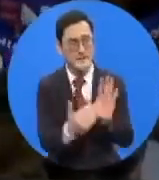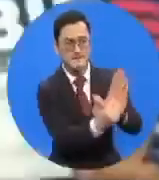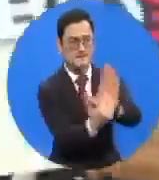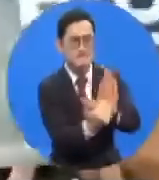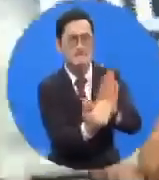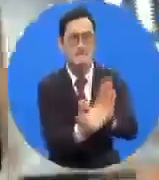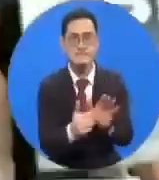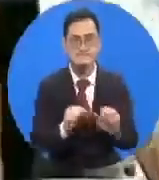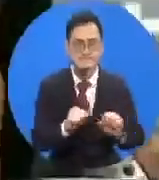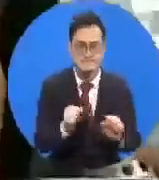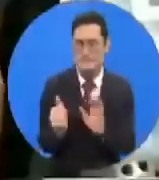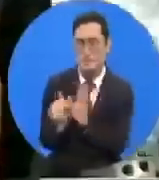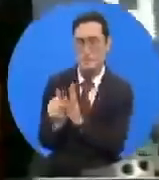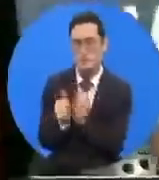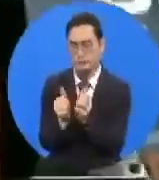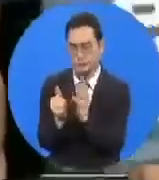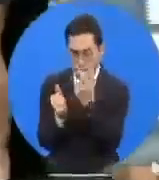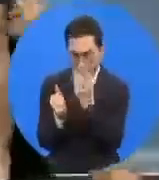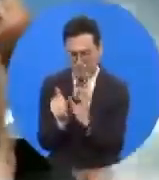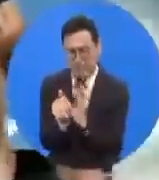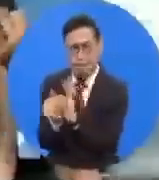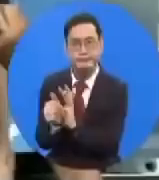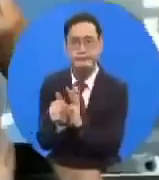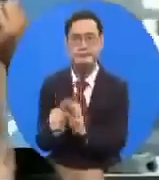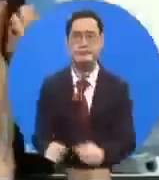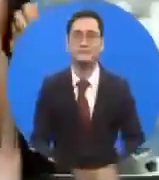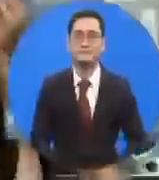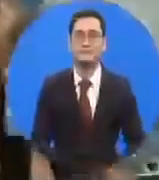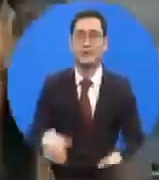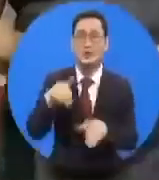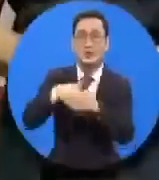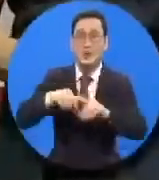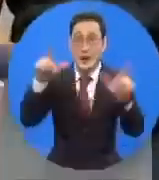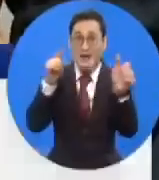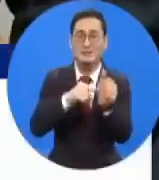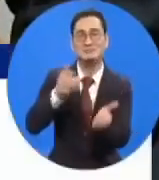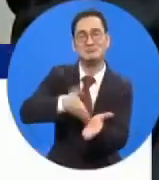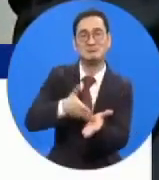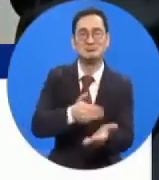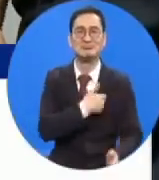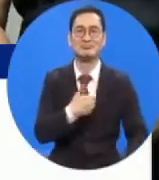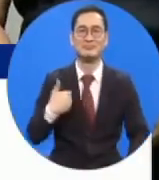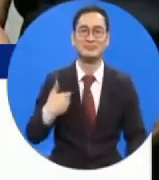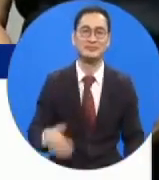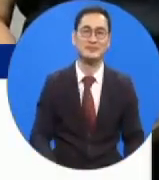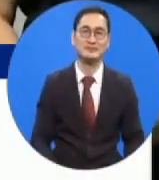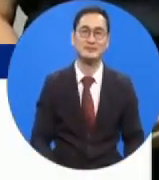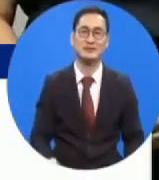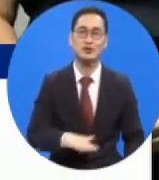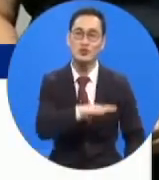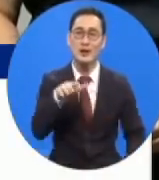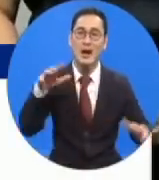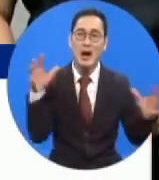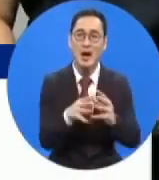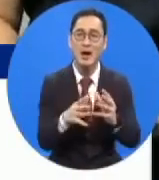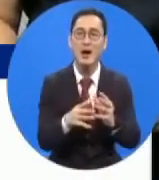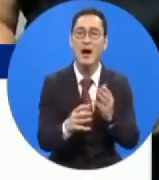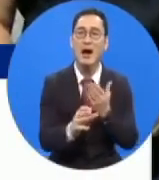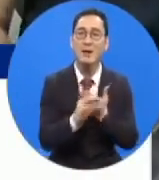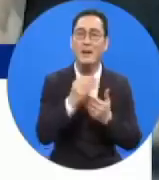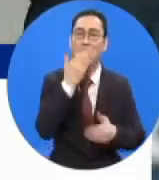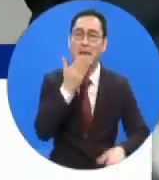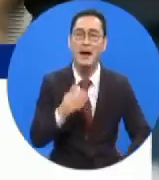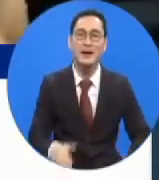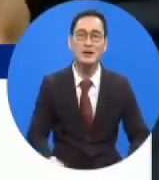여사. 투표 당일에도 당찬 연설을 이어갔습니다. When we come together, everything is